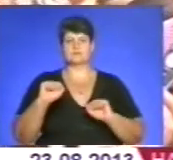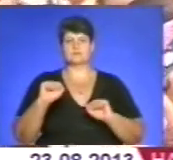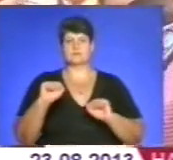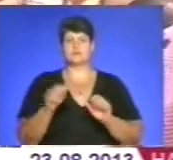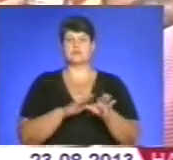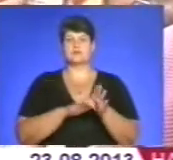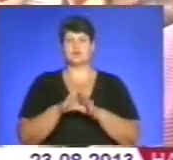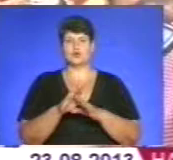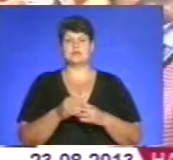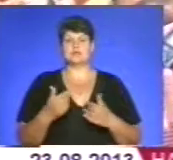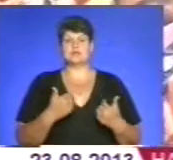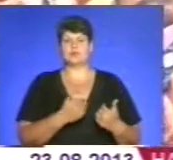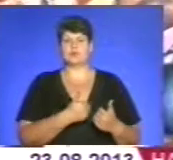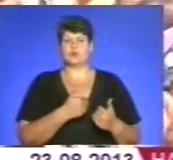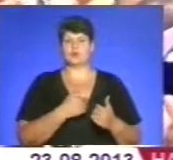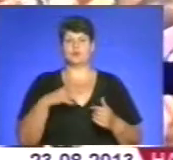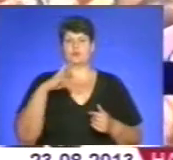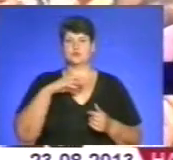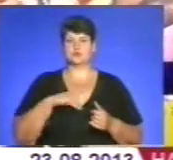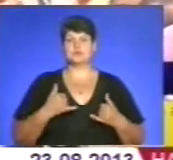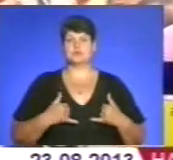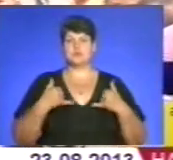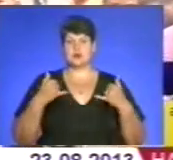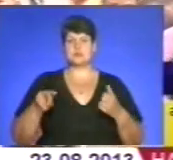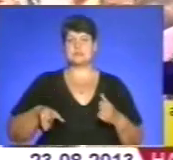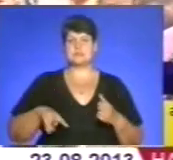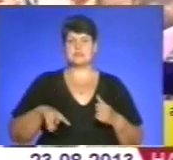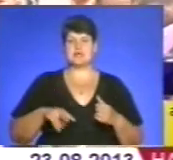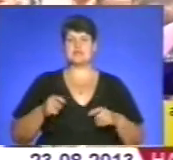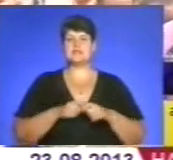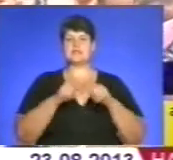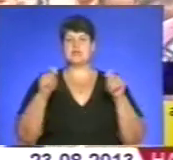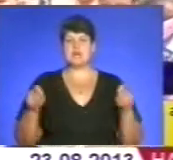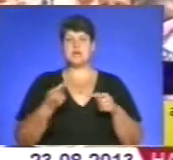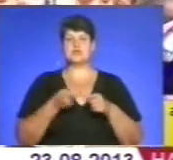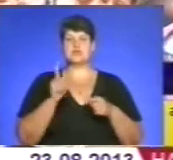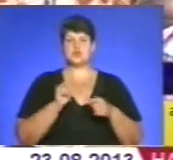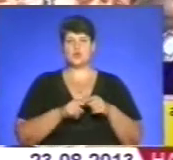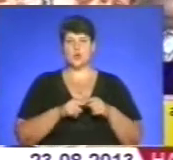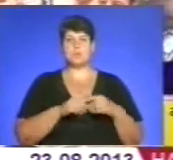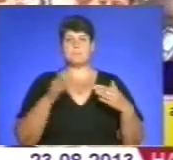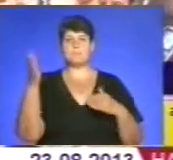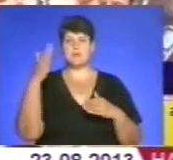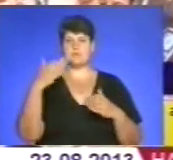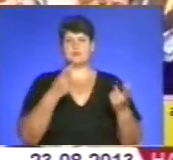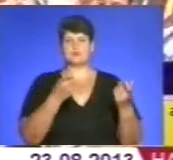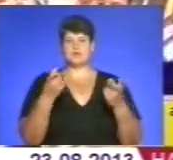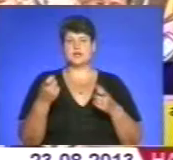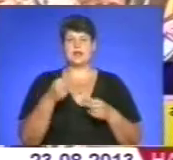Виконували за покликом душі для адміністрації, для відкриття цього прапора. Ми долучили самих кращих спеціалістів